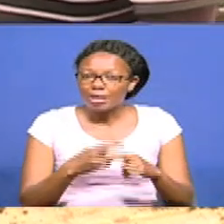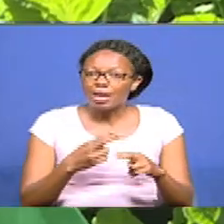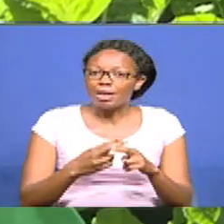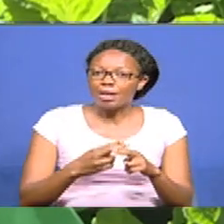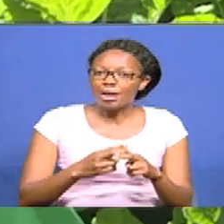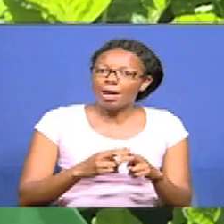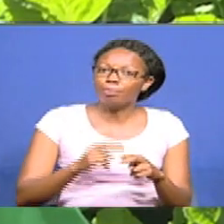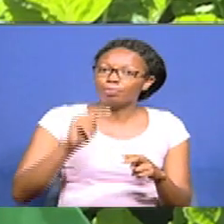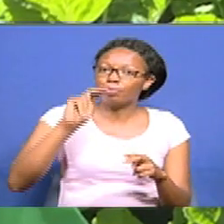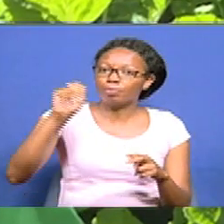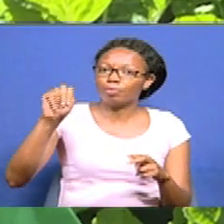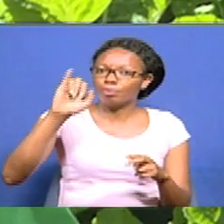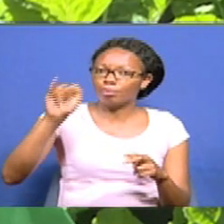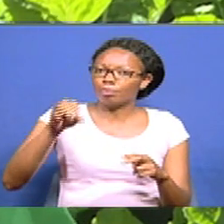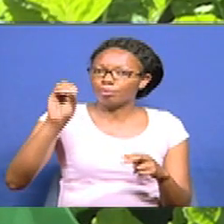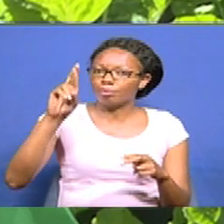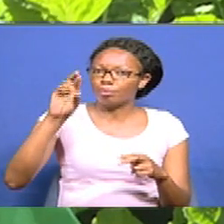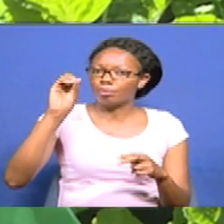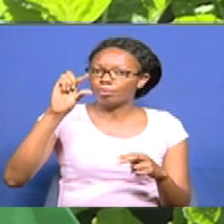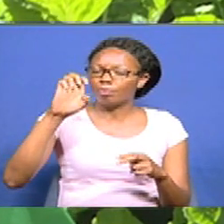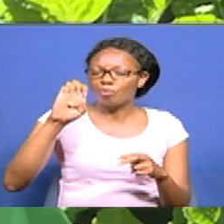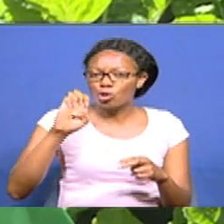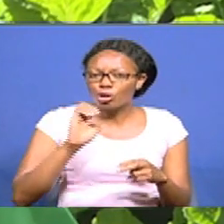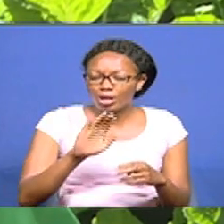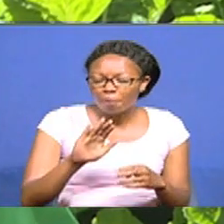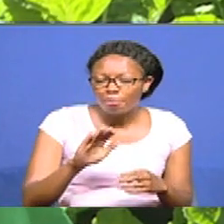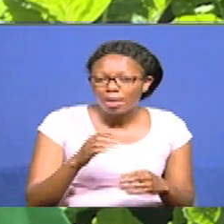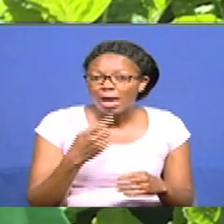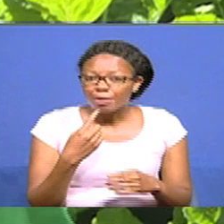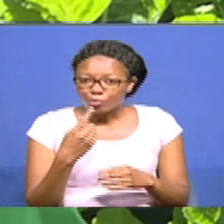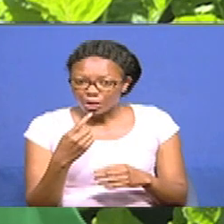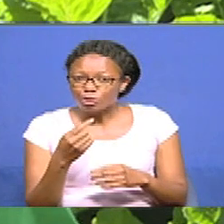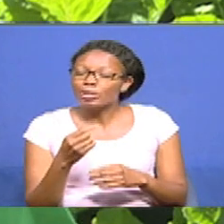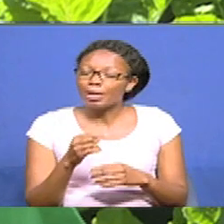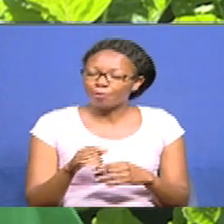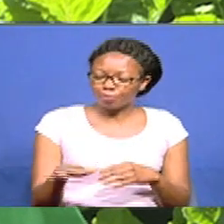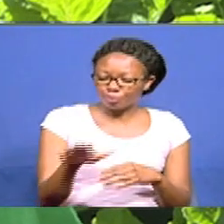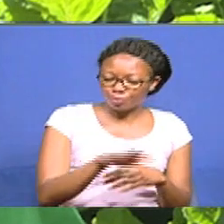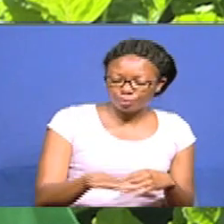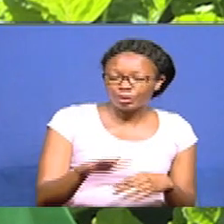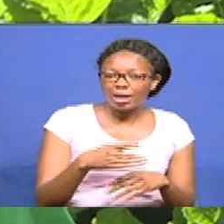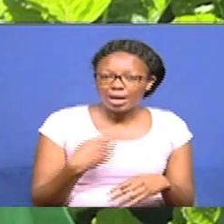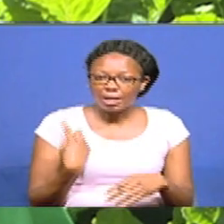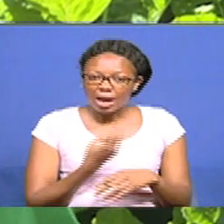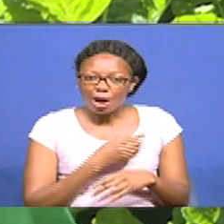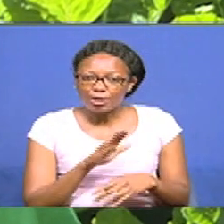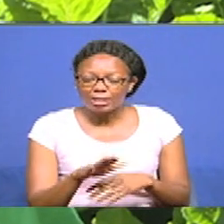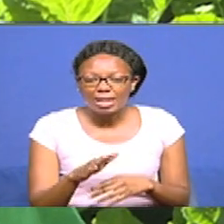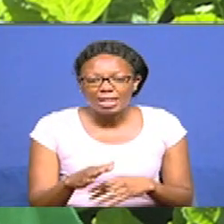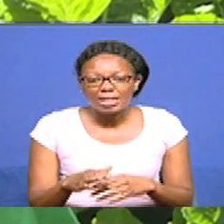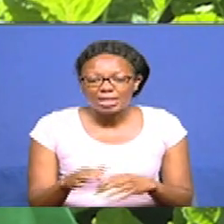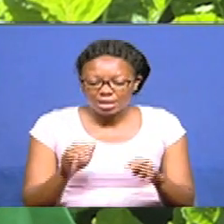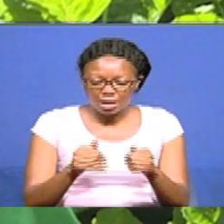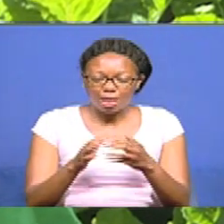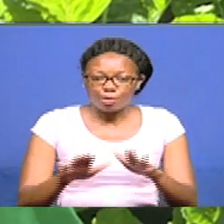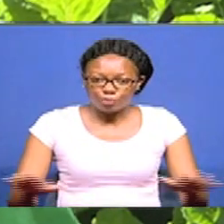Rock ni shamba ama ni eneo ambapo huwa tunafanya